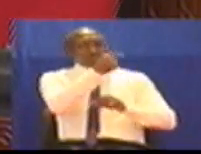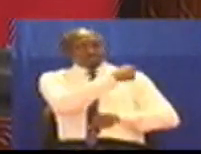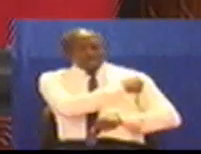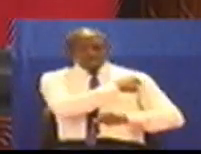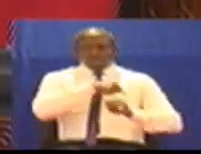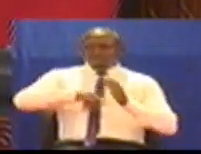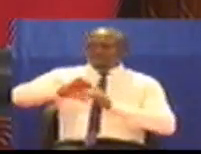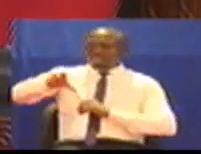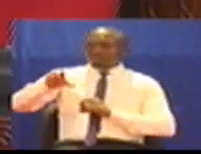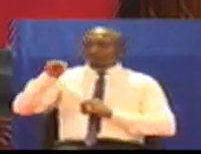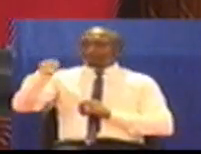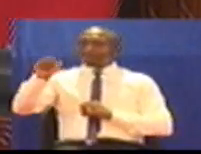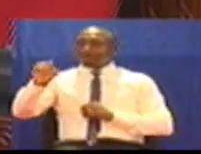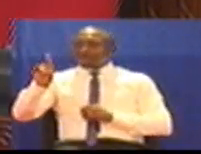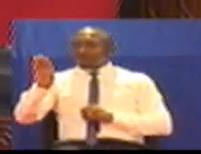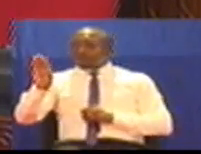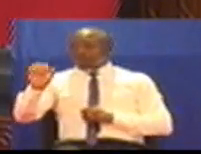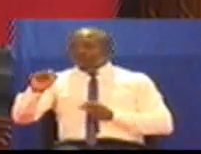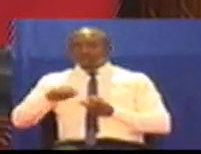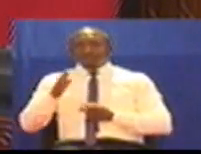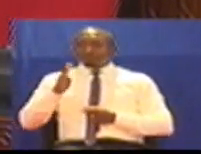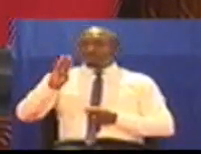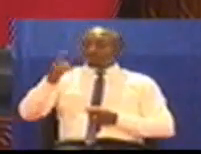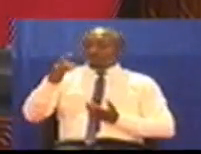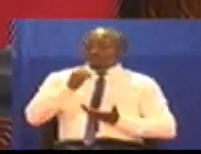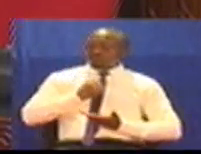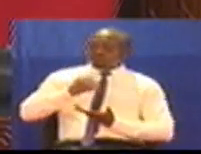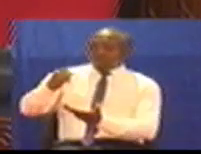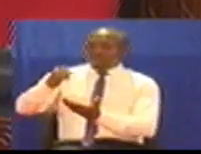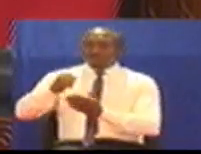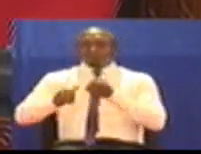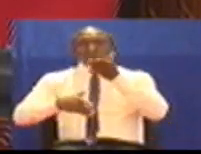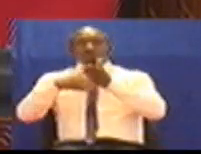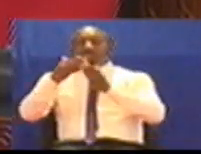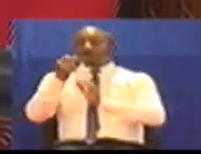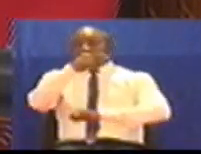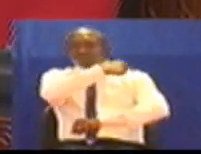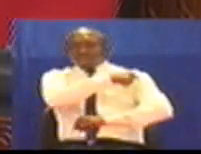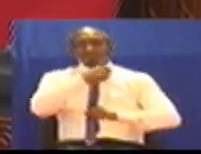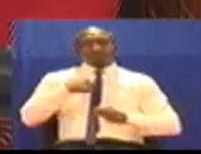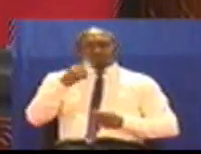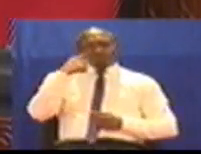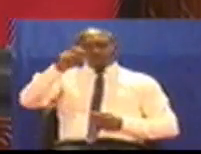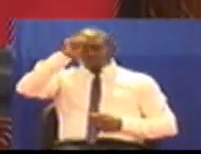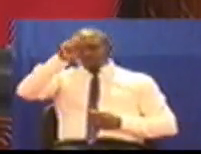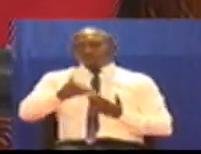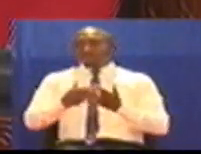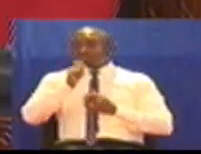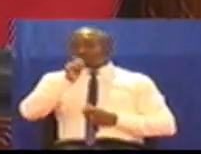katika jimbo la Madaba ambapo bilioni 1 imetengwa kwa ajili ya ujenzi wa hospitali. Naona Mheshimiwa Naibu